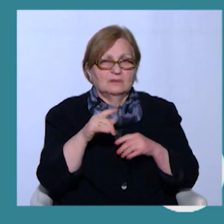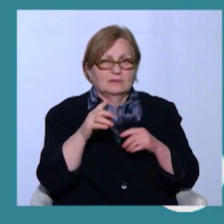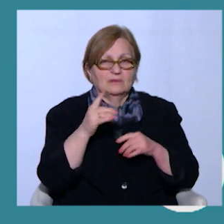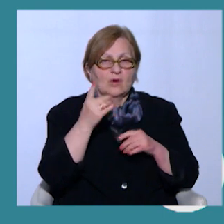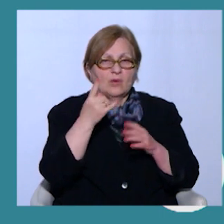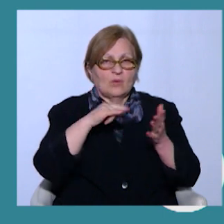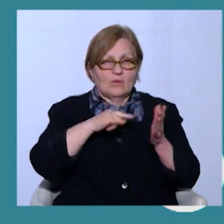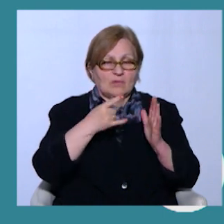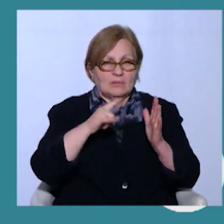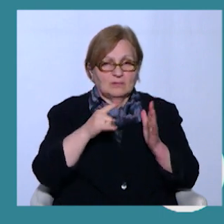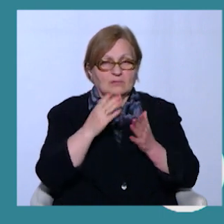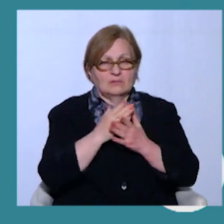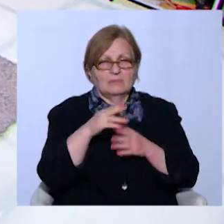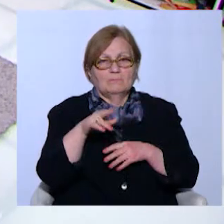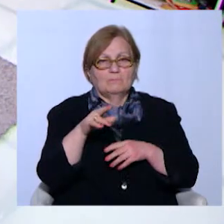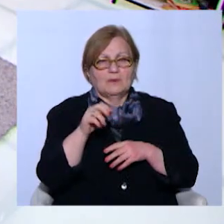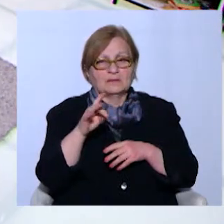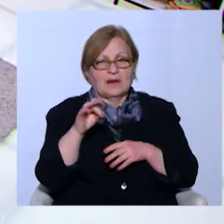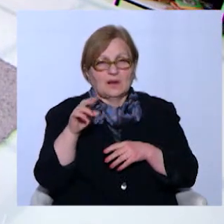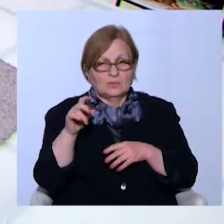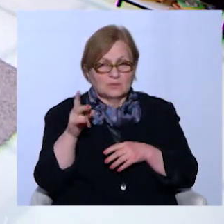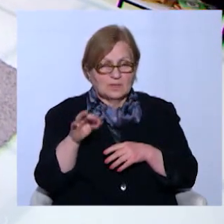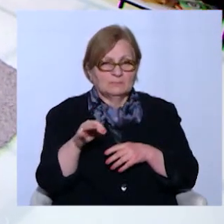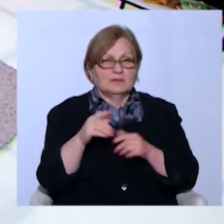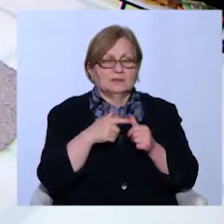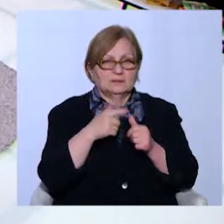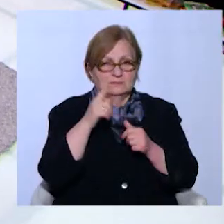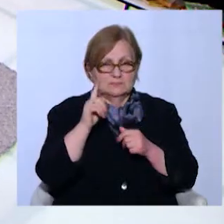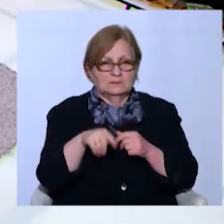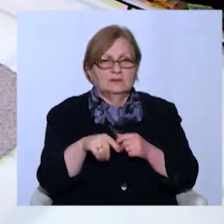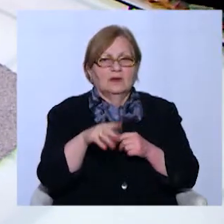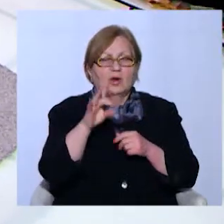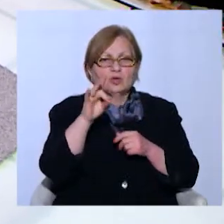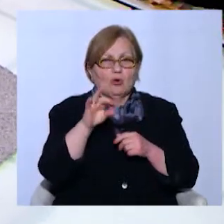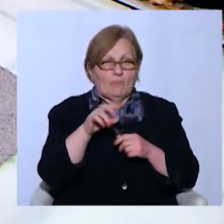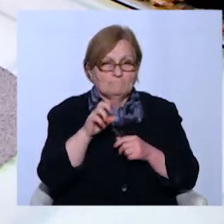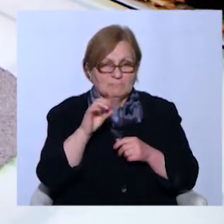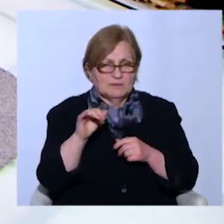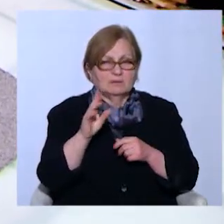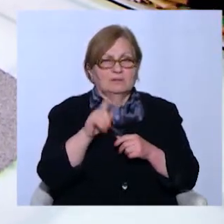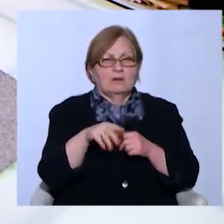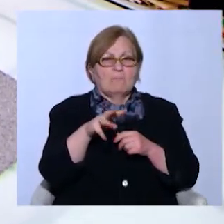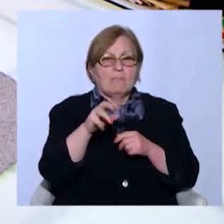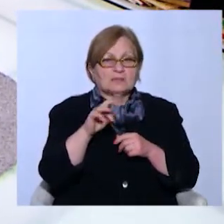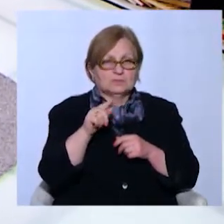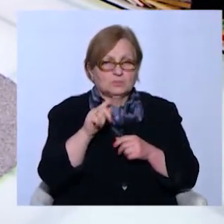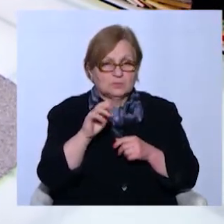ესე იგი, გვაქვს პარალელოგრამი და პარალელოგრამის კერძო შემთხვევები არის რომბი, მართკუთხედი და